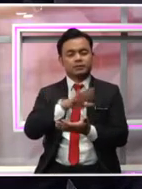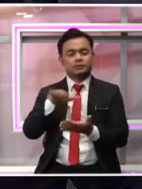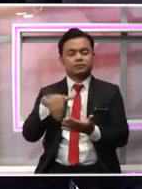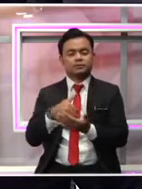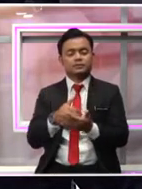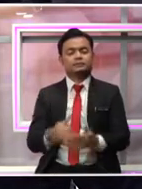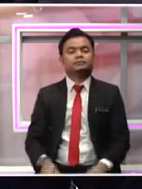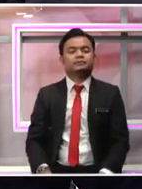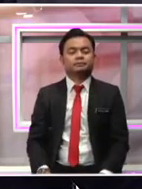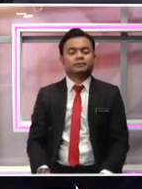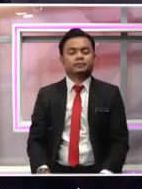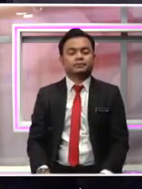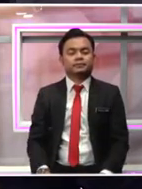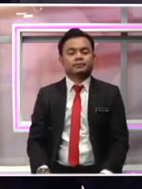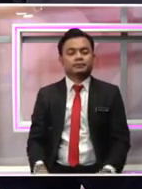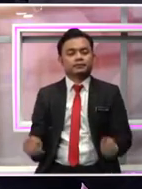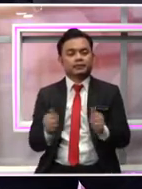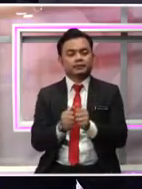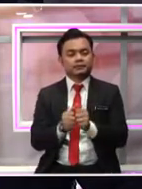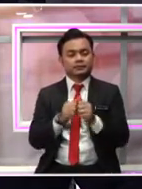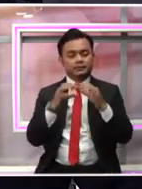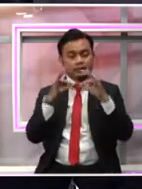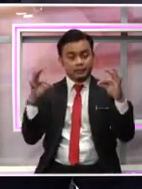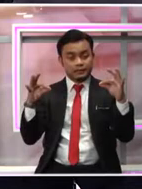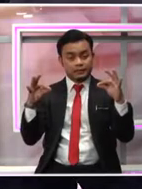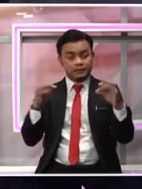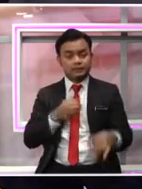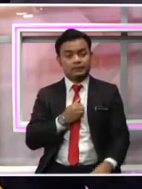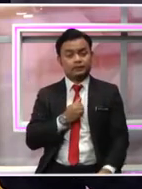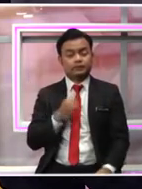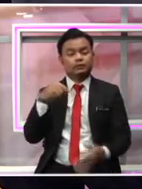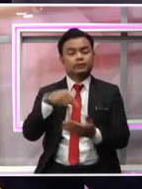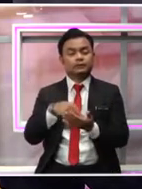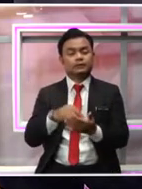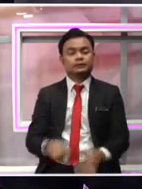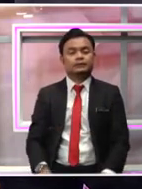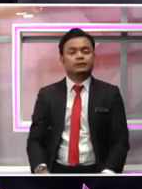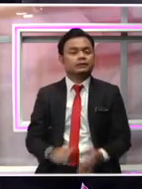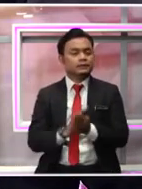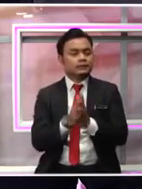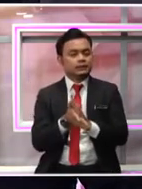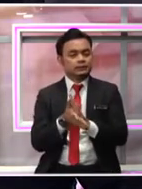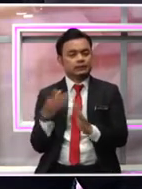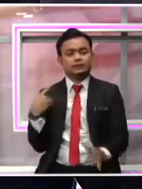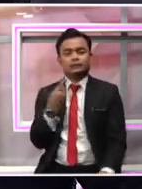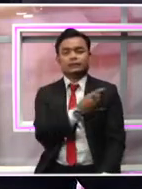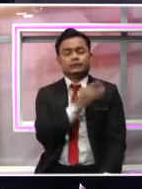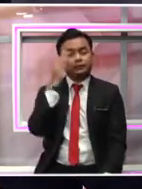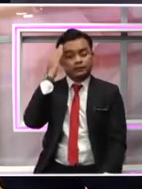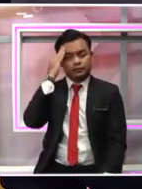bisa tadi dengan ayat jantung ini jadi kita tahu bagaimana menggunakan intonasi